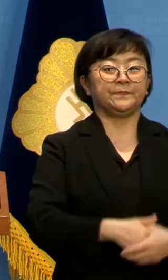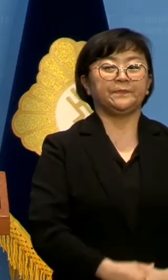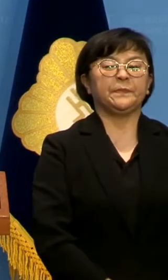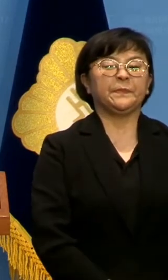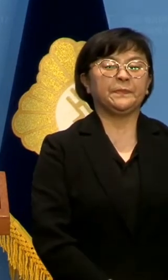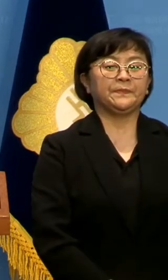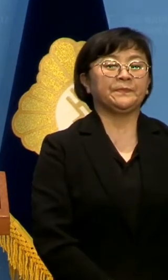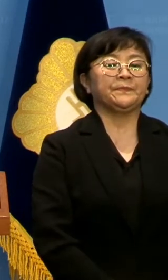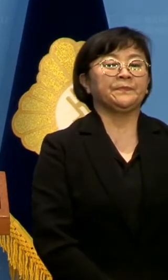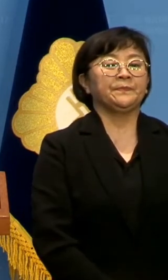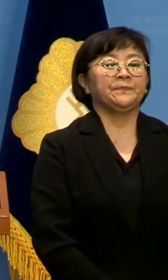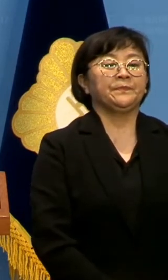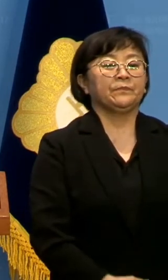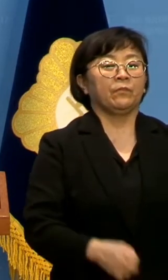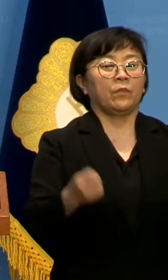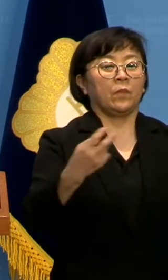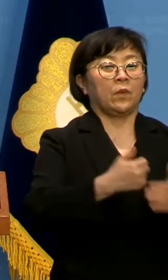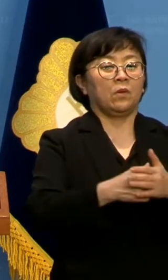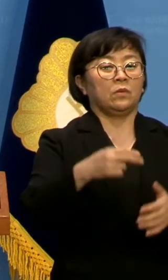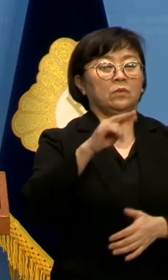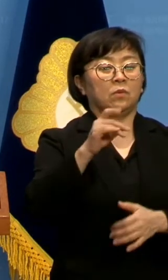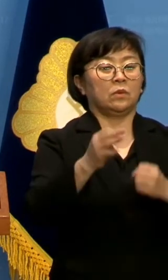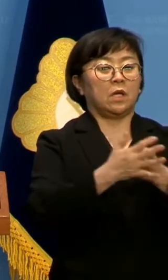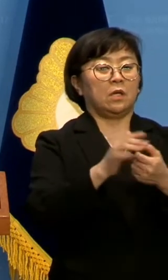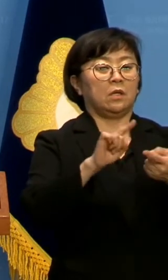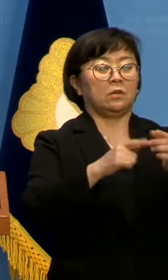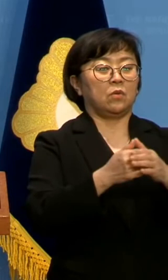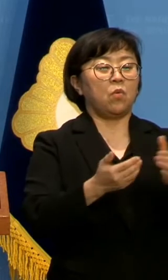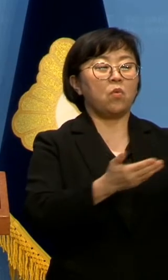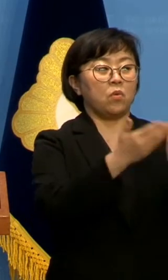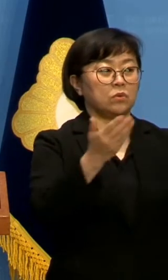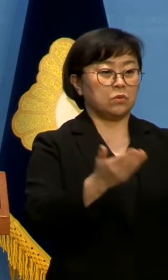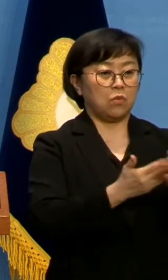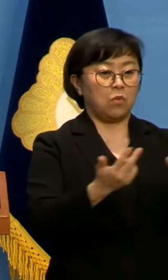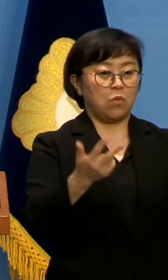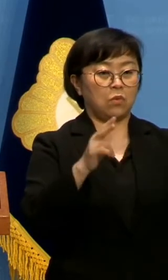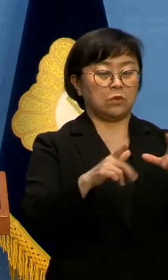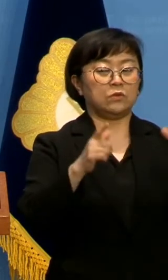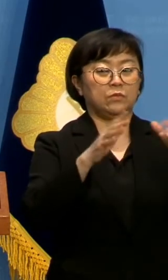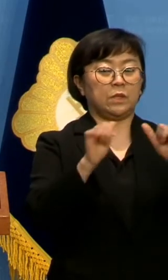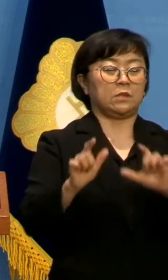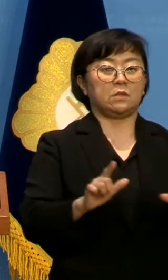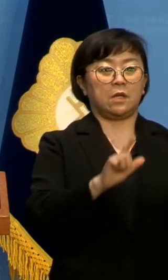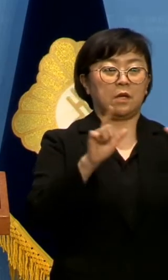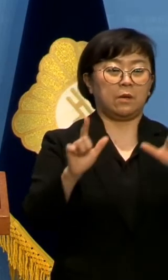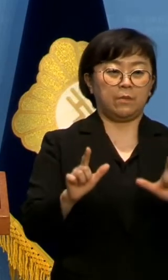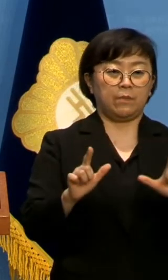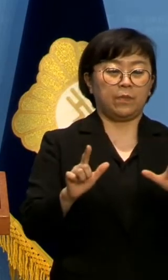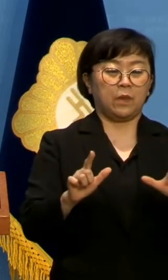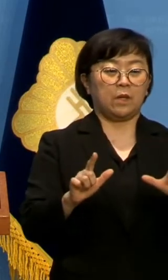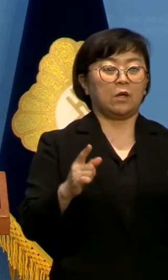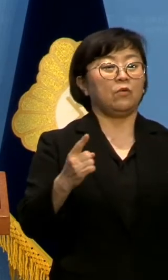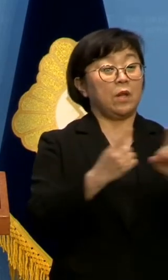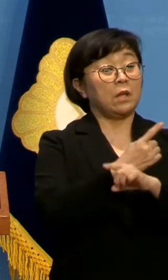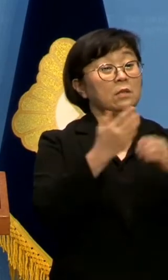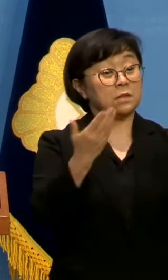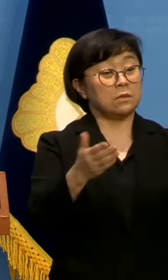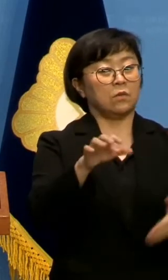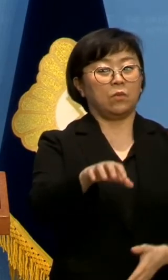확충하겠습니다. 또한 동탄의 한강에 위치한 동탄호수공원은 주민의 삶의 공간을